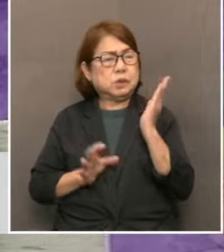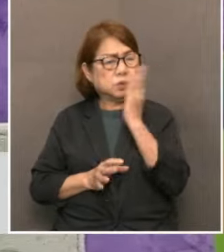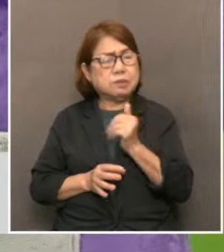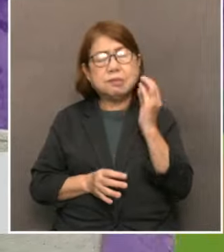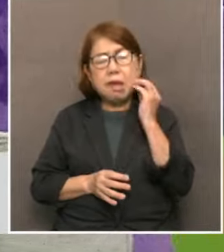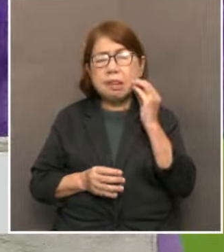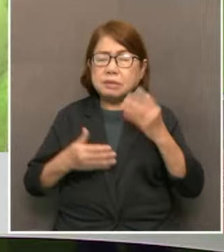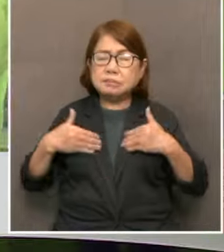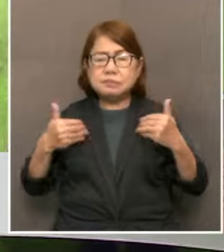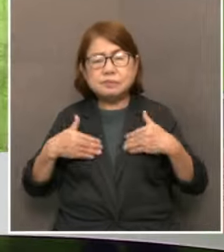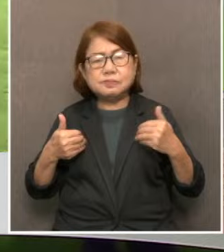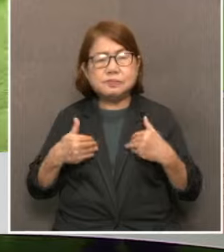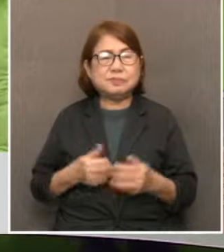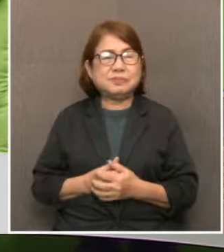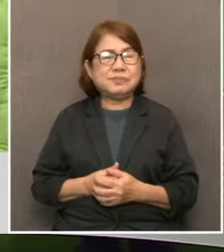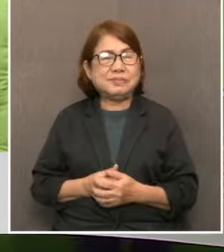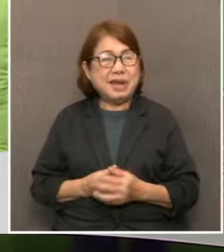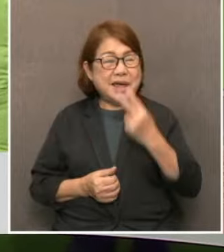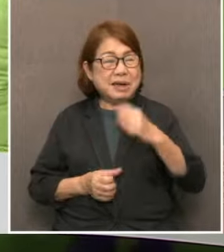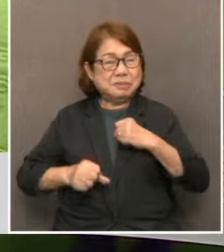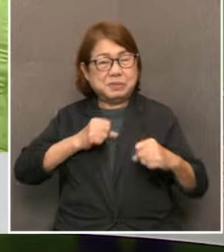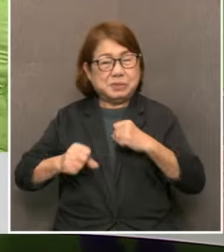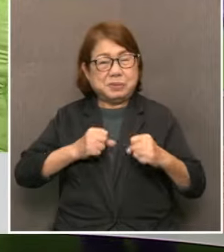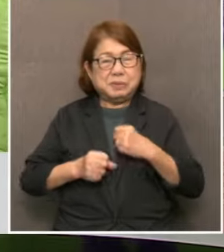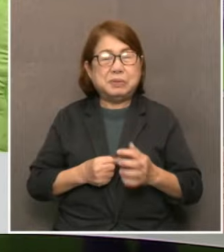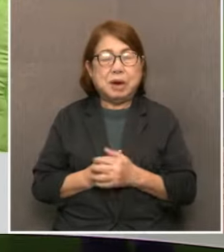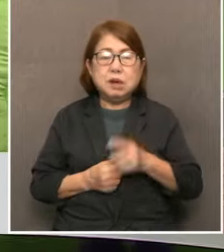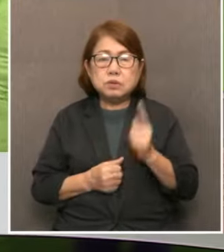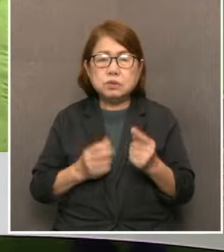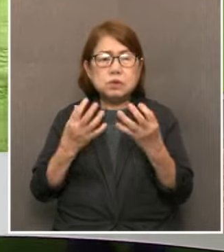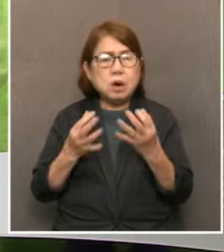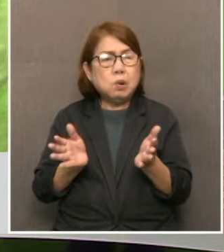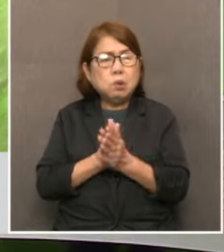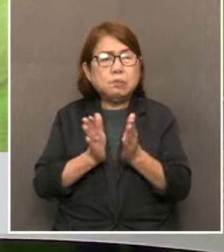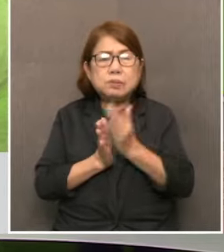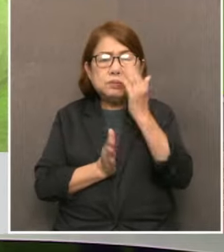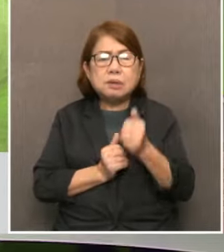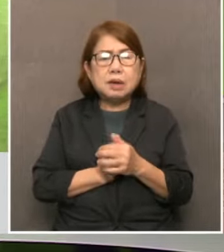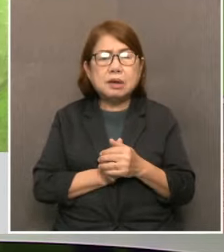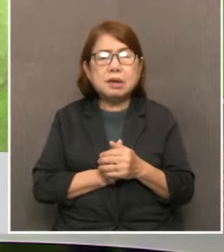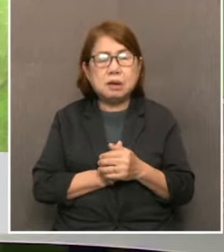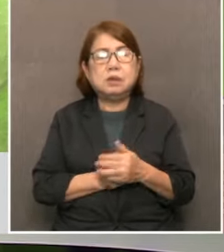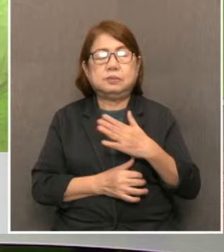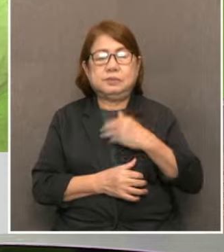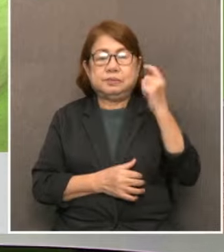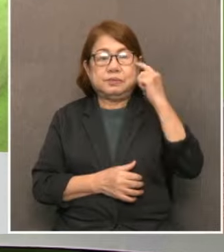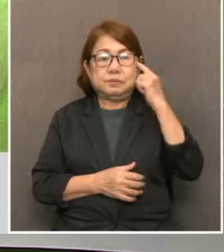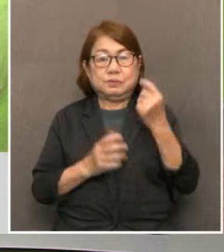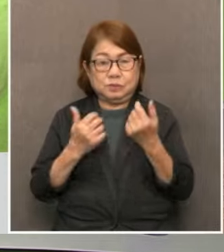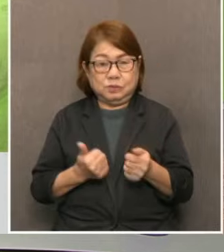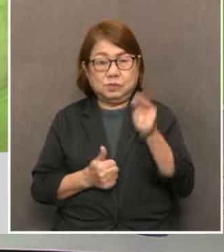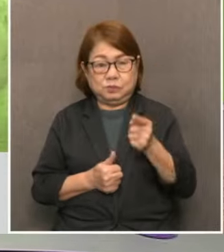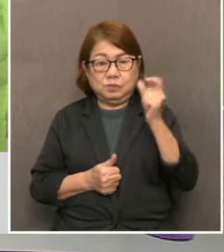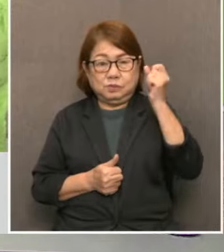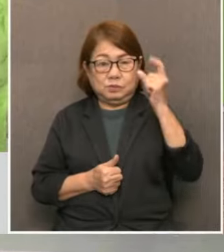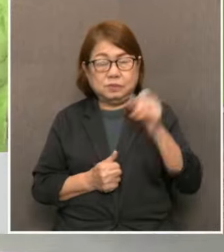คะมีพลังด้วยน้องอ่าทำไมต้องมีกิจกรรมฟรีฮักับเขาด้วยล่ะครับผมคือพี่เซคิดว่าตอนเนี้ยต้องเข้าใจว่าพอเราเจอ